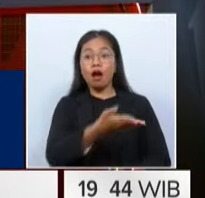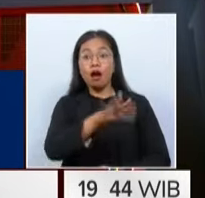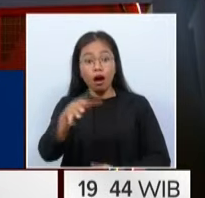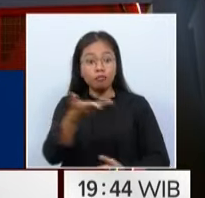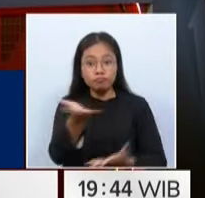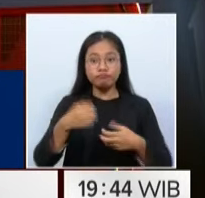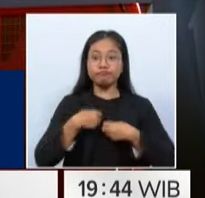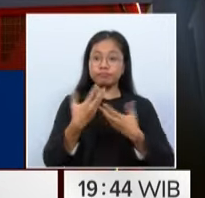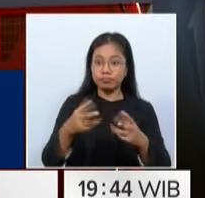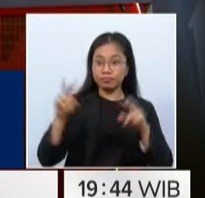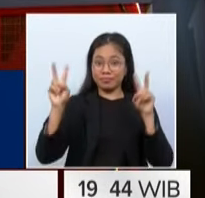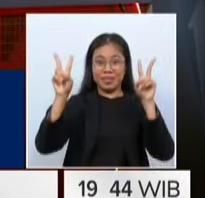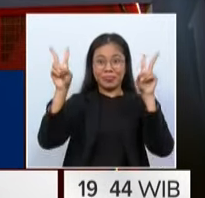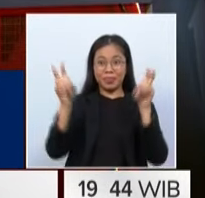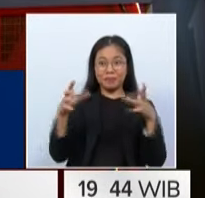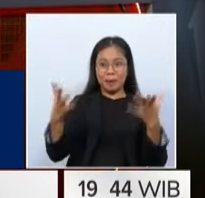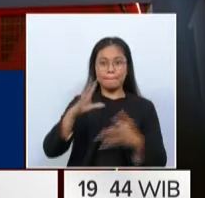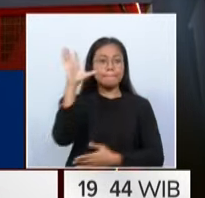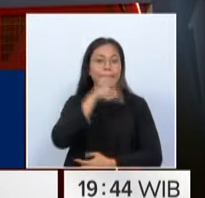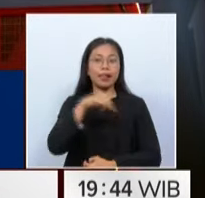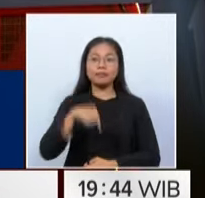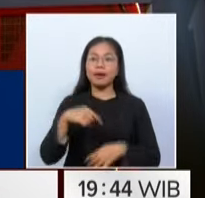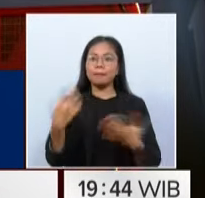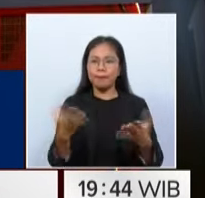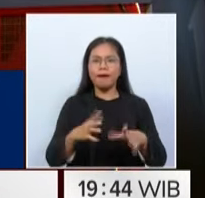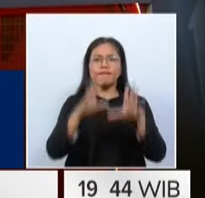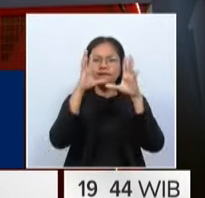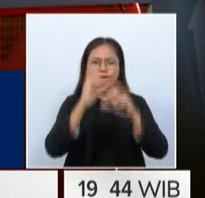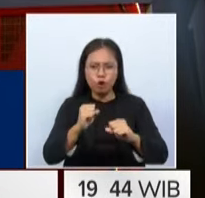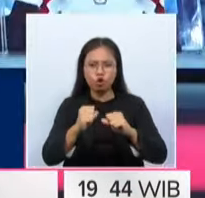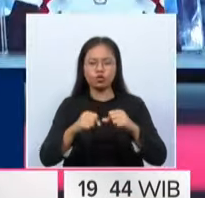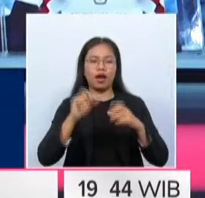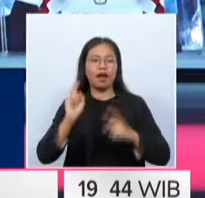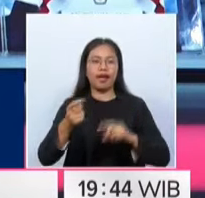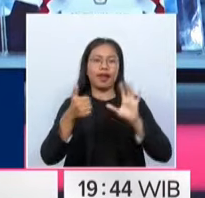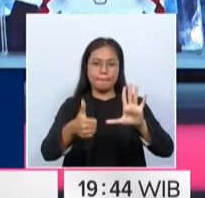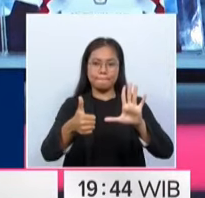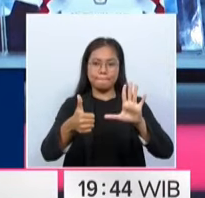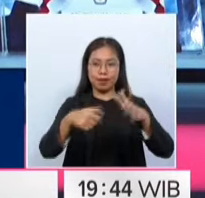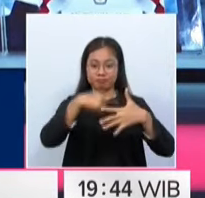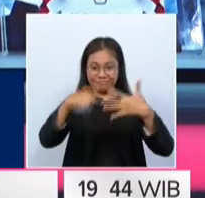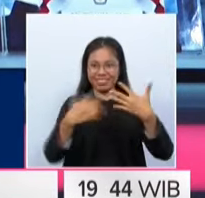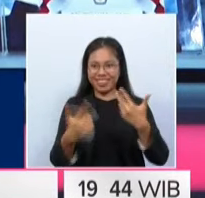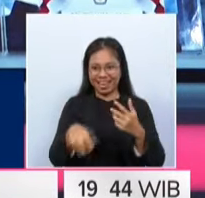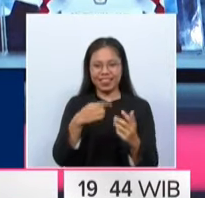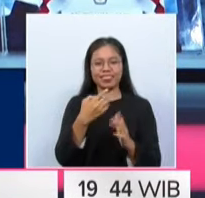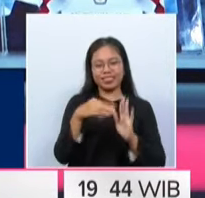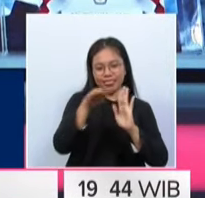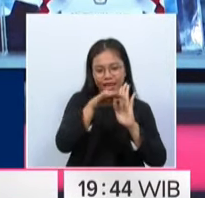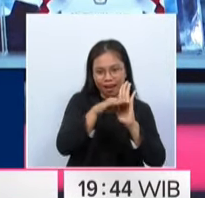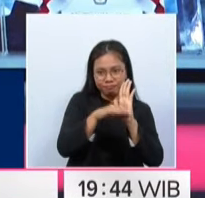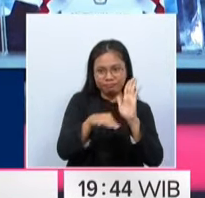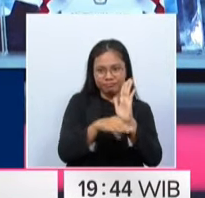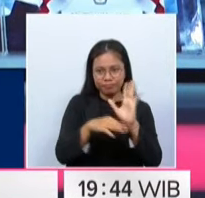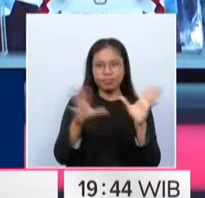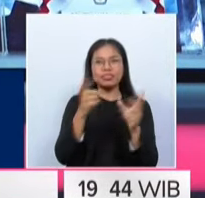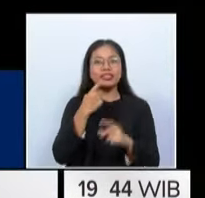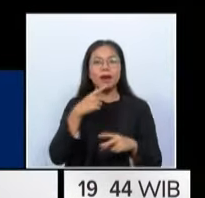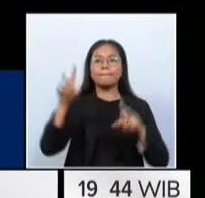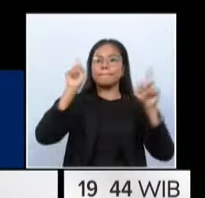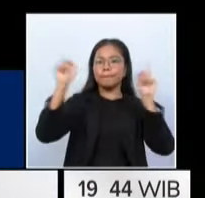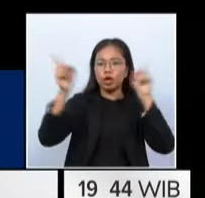subtema debat malam hari ini ada enam yang pertama sesuai dengan yang ada daftarnya di depan saya politik luar negeri